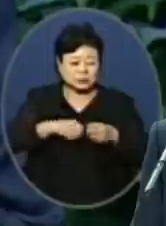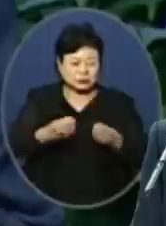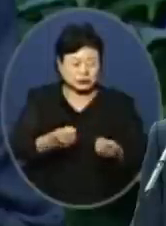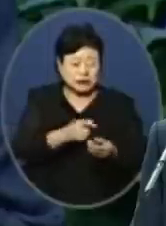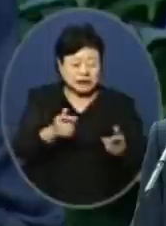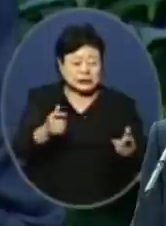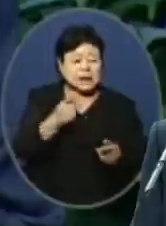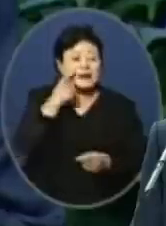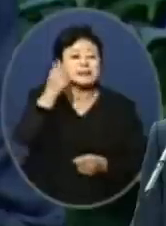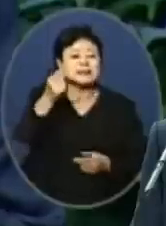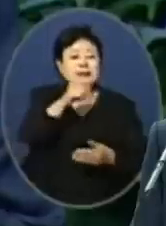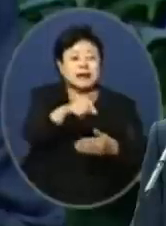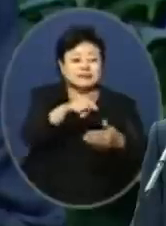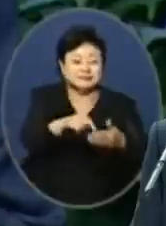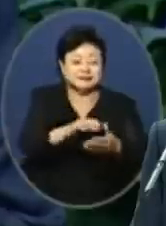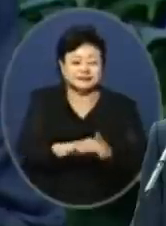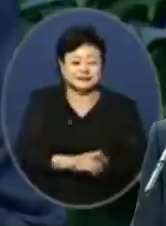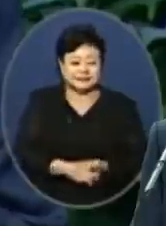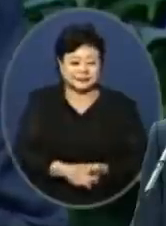꺾지 않는 것이 아버지인 것입니다.